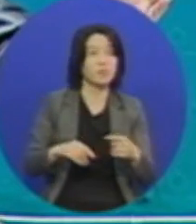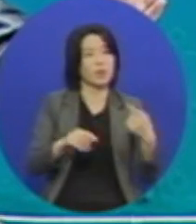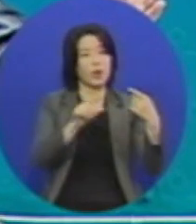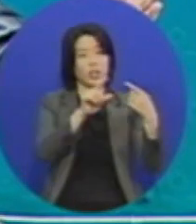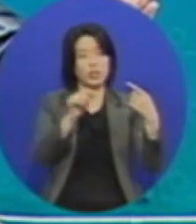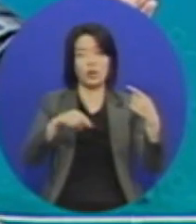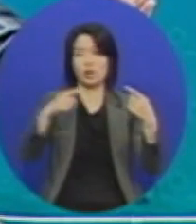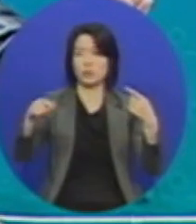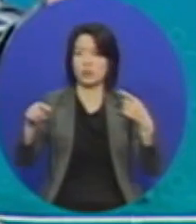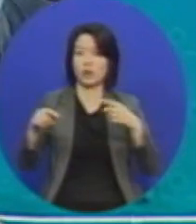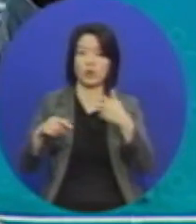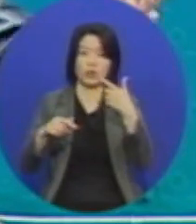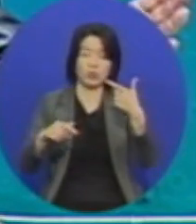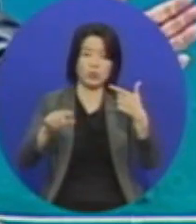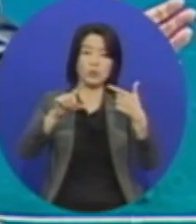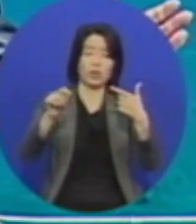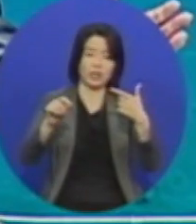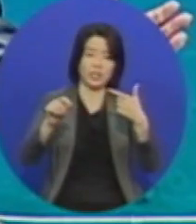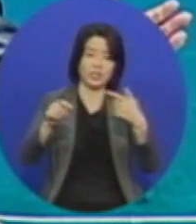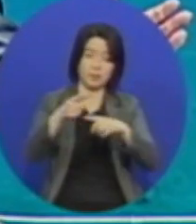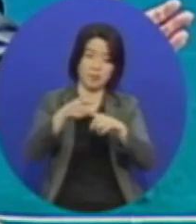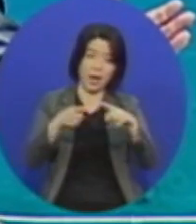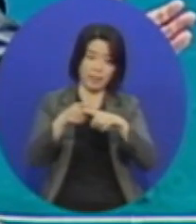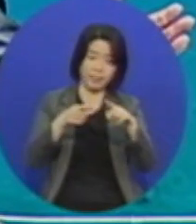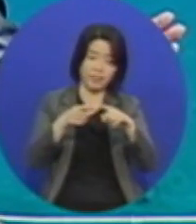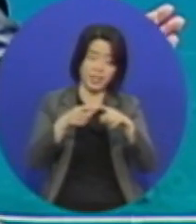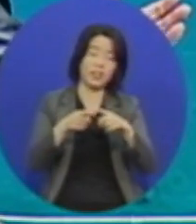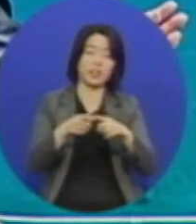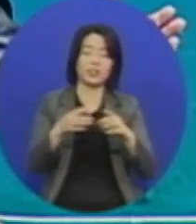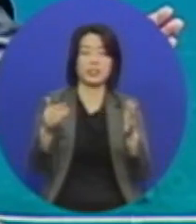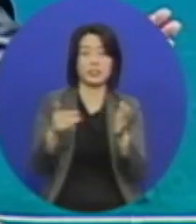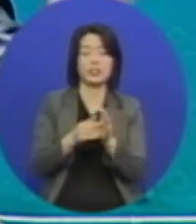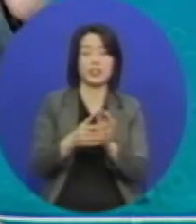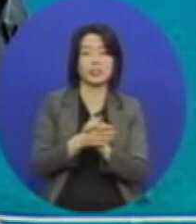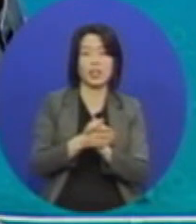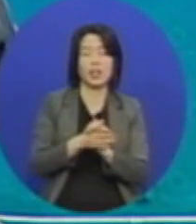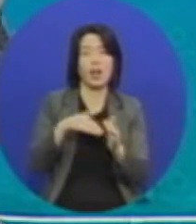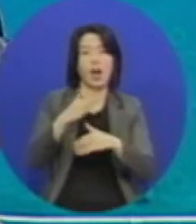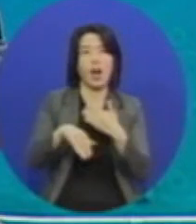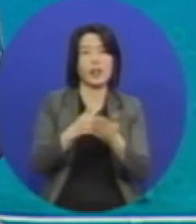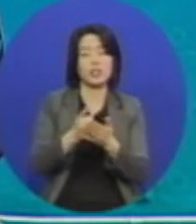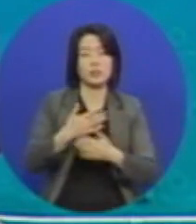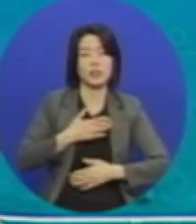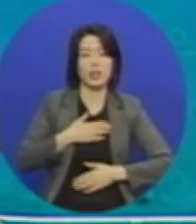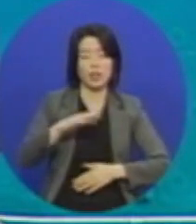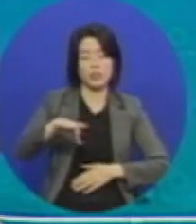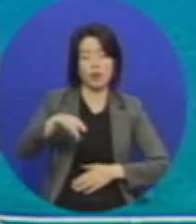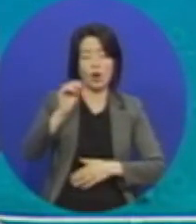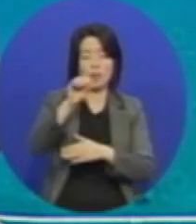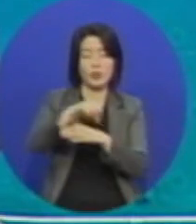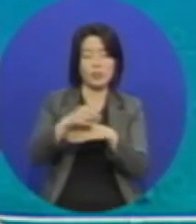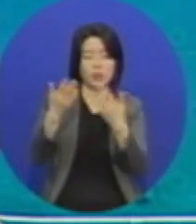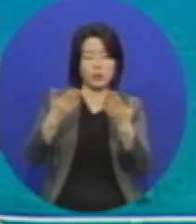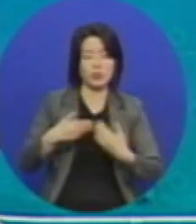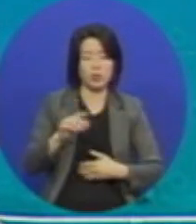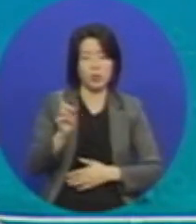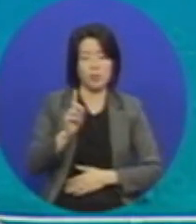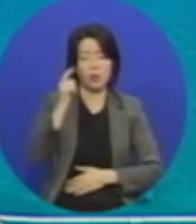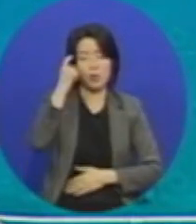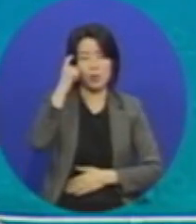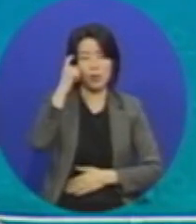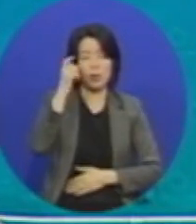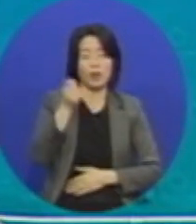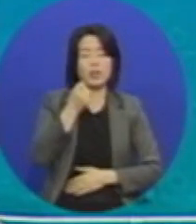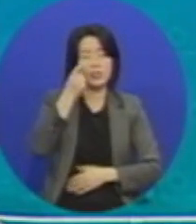6월까지 반을 지냈죠 하나님이 네게 첫 열매로 주신 것은 뭔가 첫